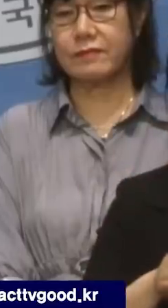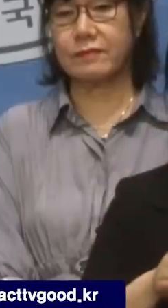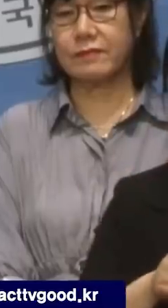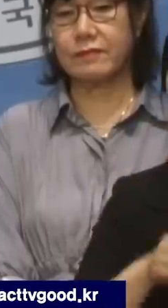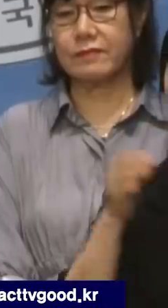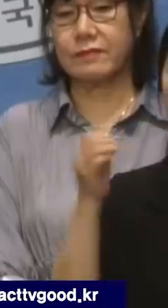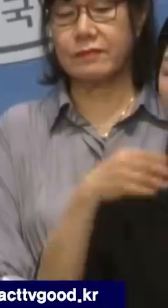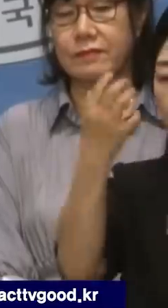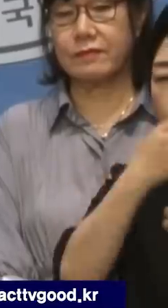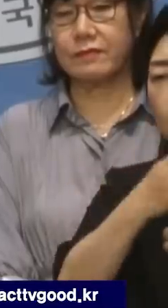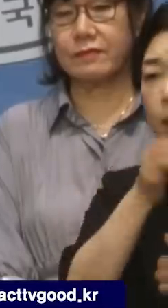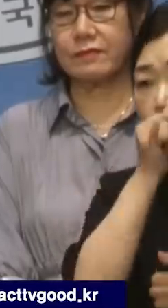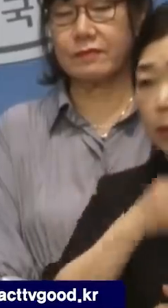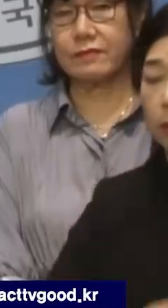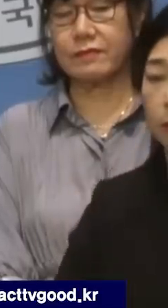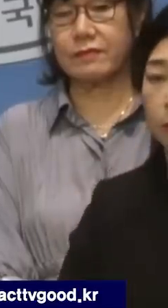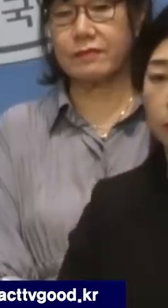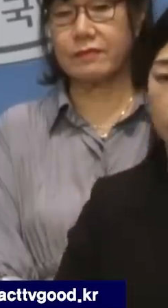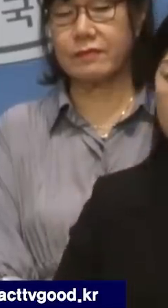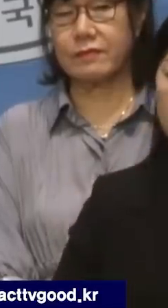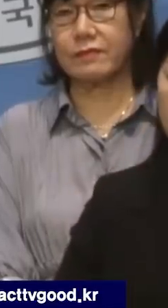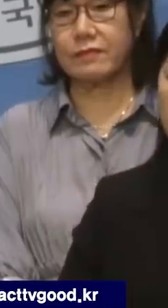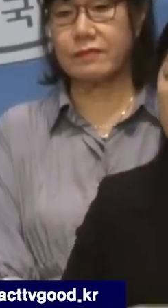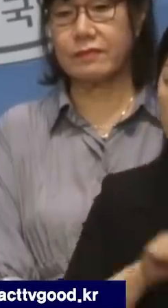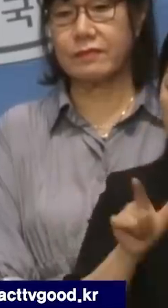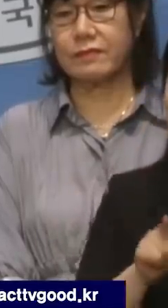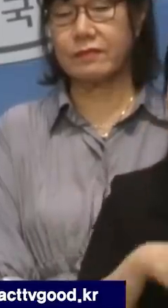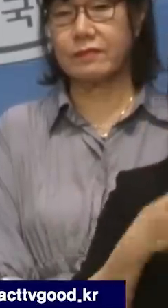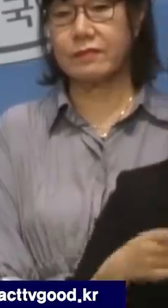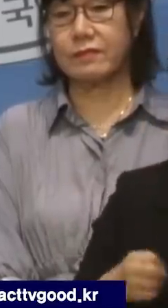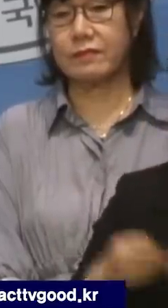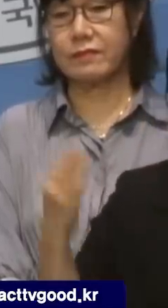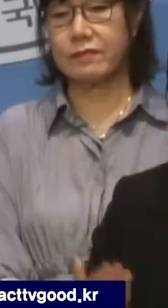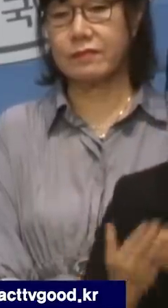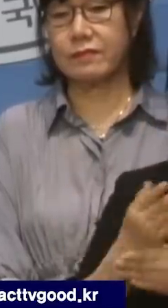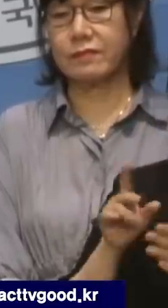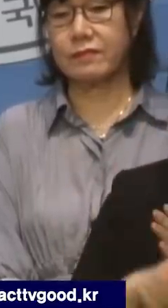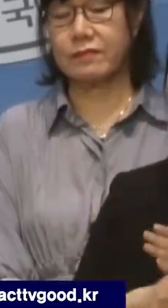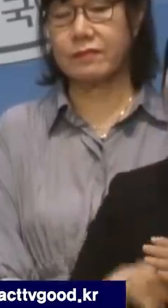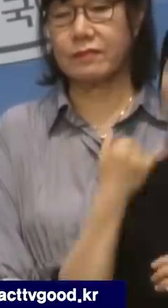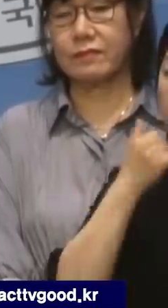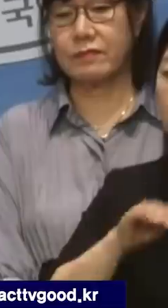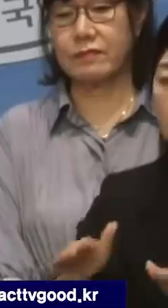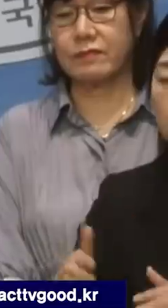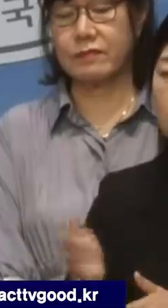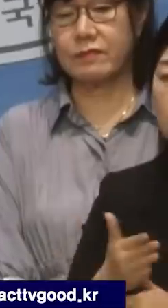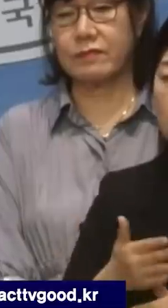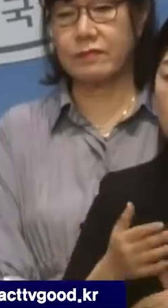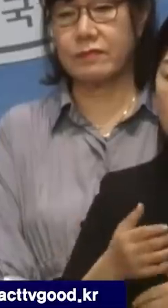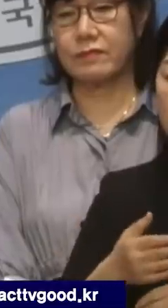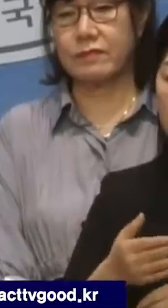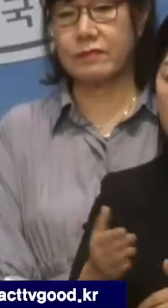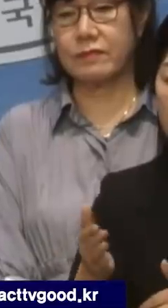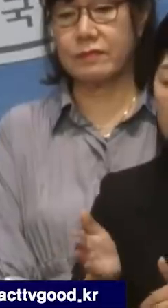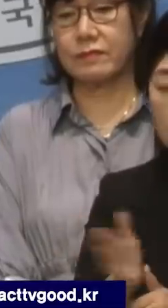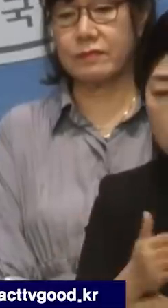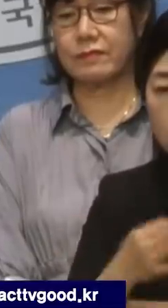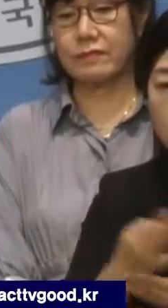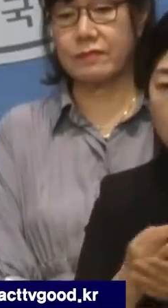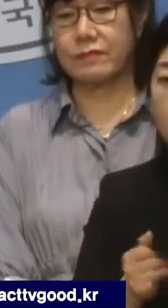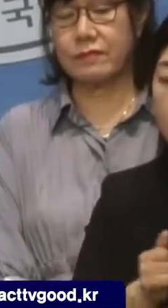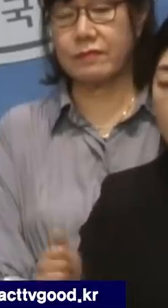있습니다. 2011년 원전 사고 당시 수산업계가 초토화되며 수많은